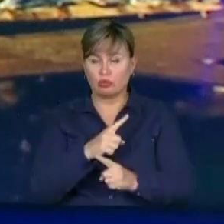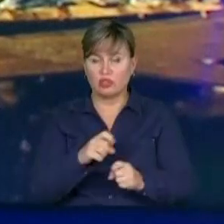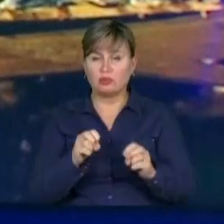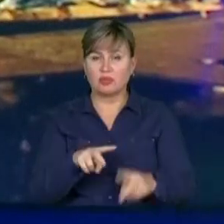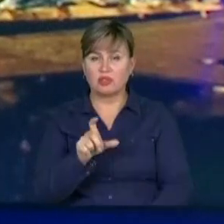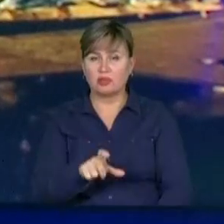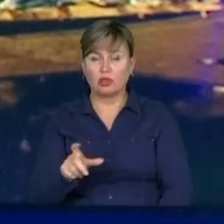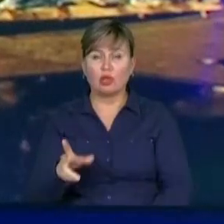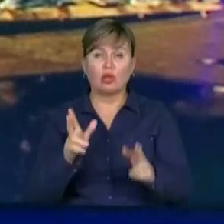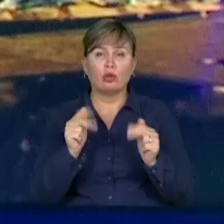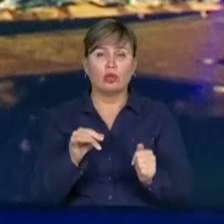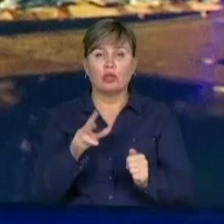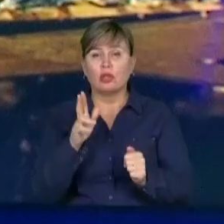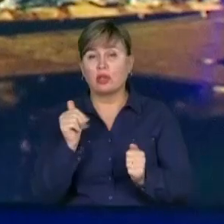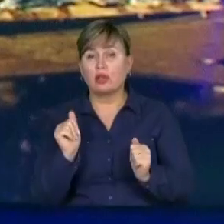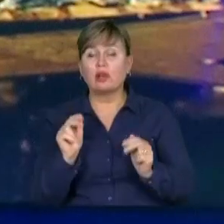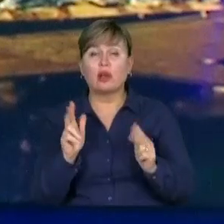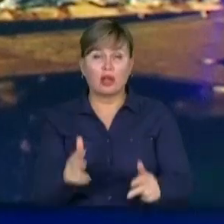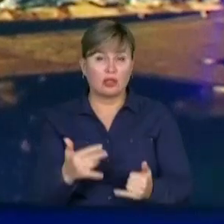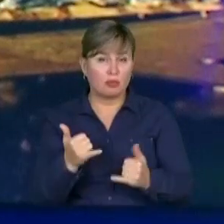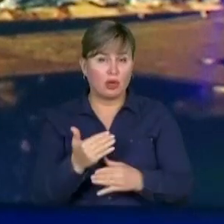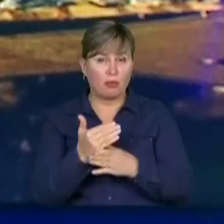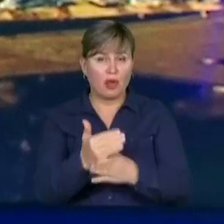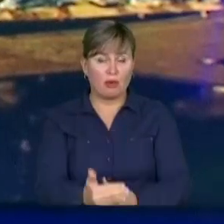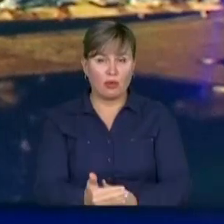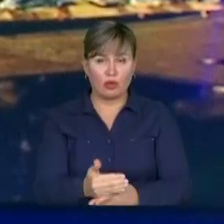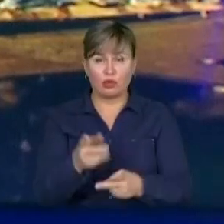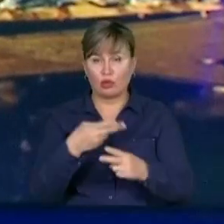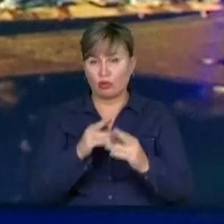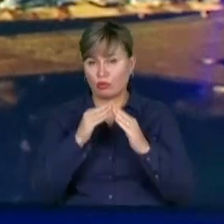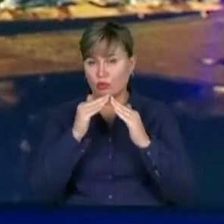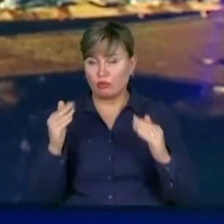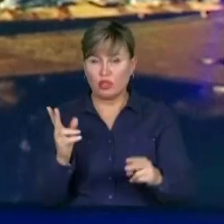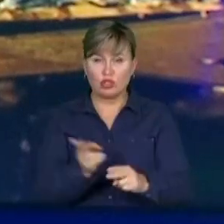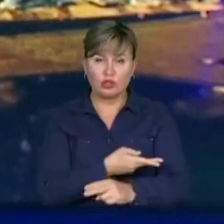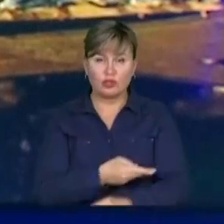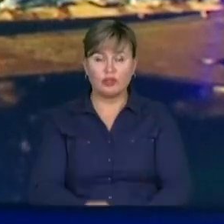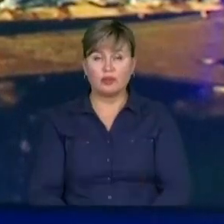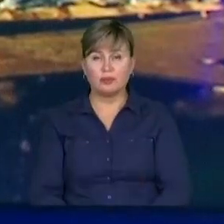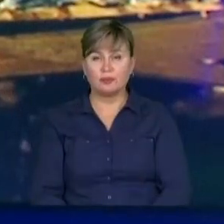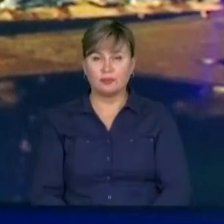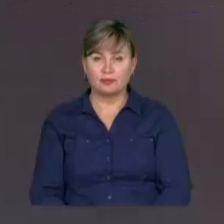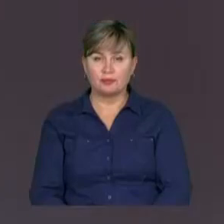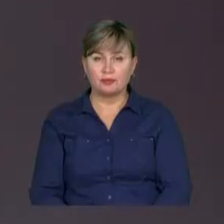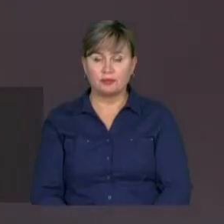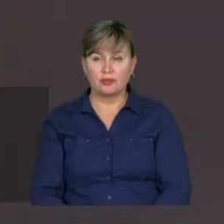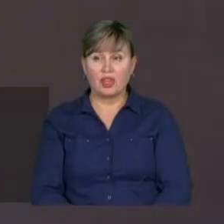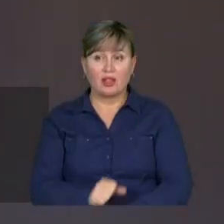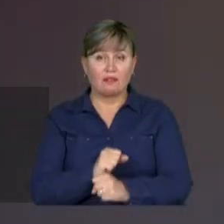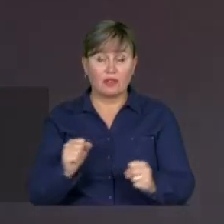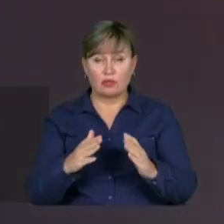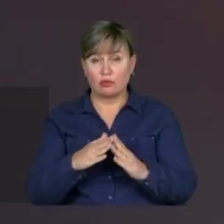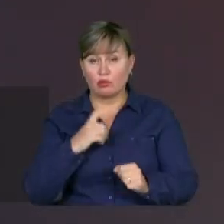специалисты. Кто и как теперь поможет лишившимся крова людям, узнавала Адель Акжаркенова. Взрыв в частном